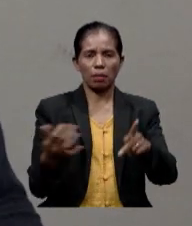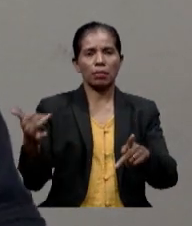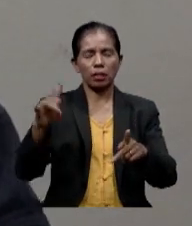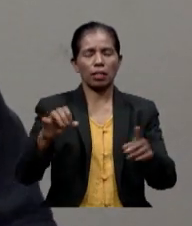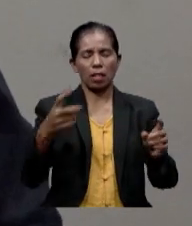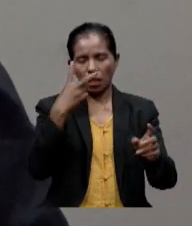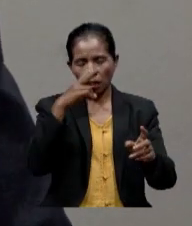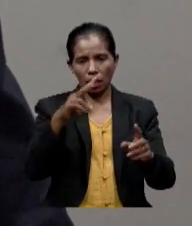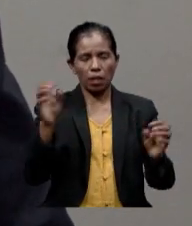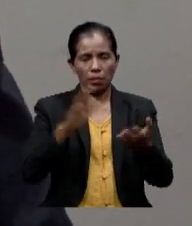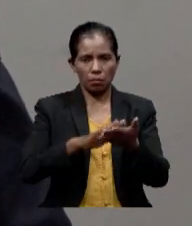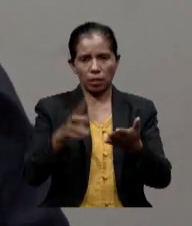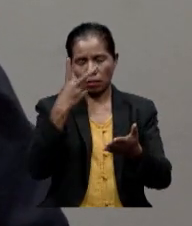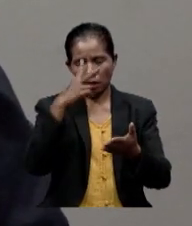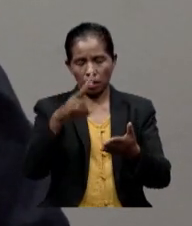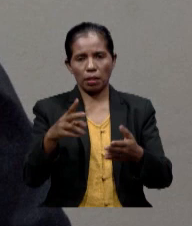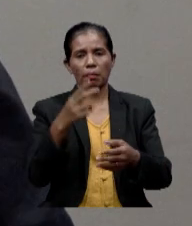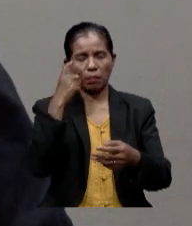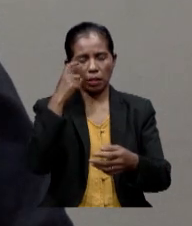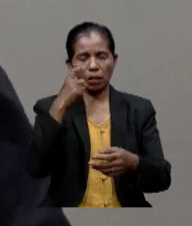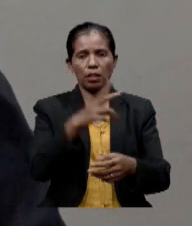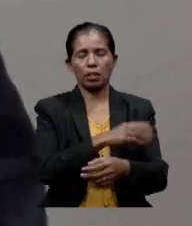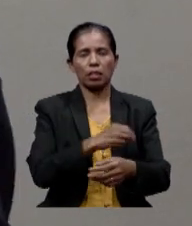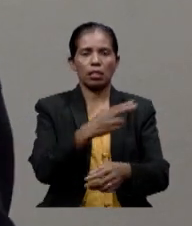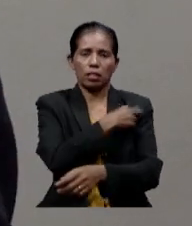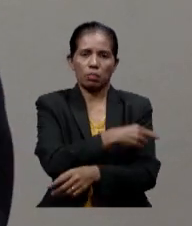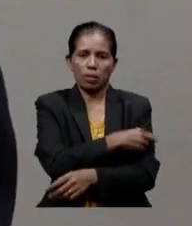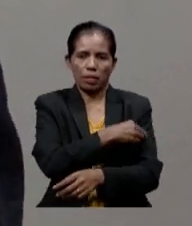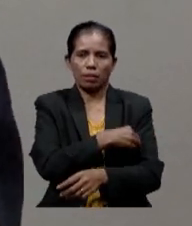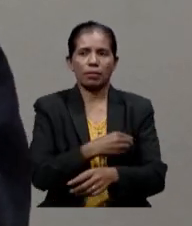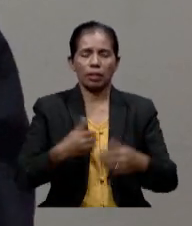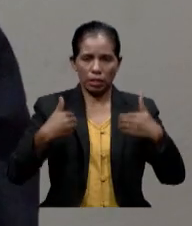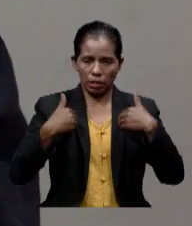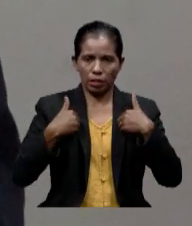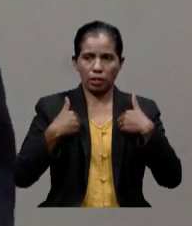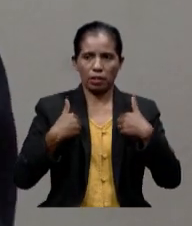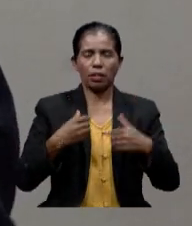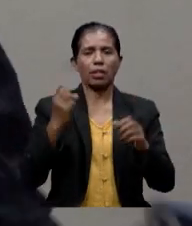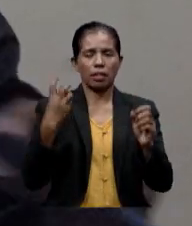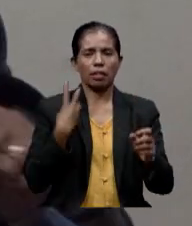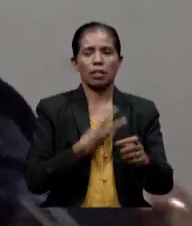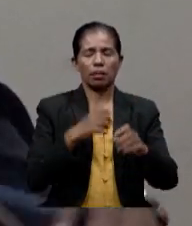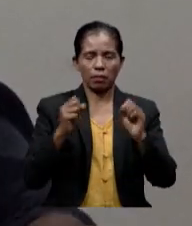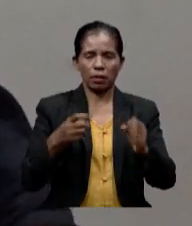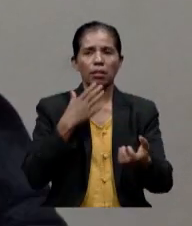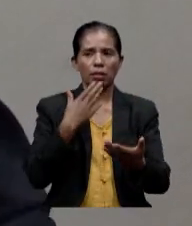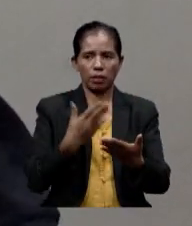lama sekali belum main kontrol mata yang di hospital. Tahu hospital, tapi lihat dia kata ini kul dari